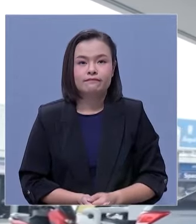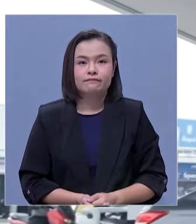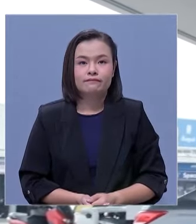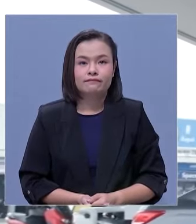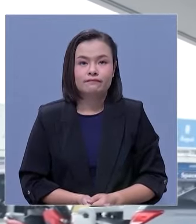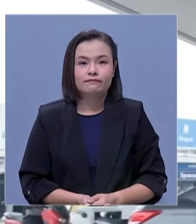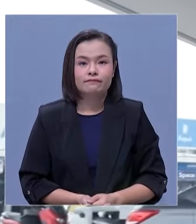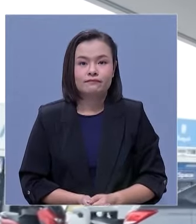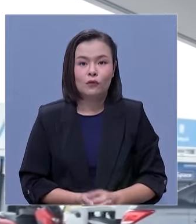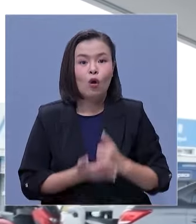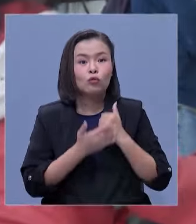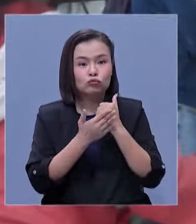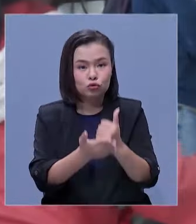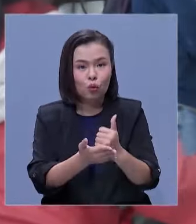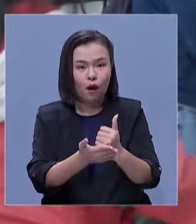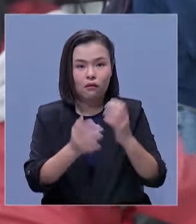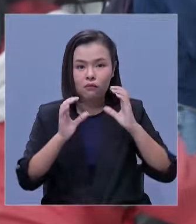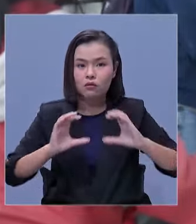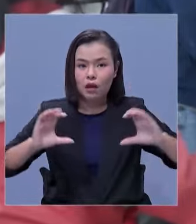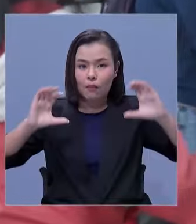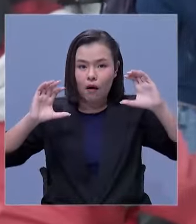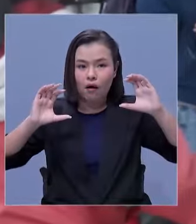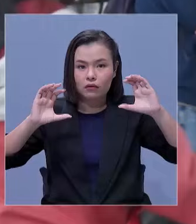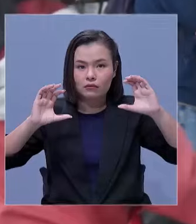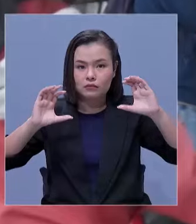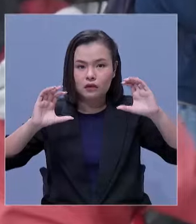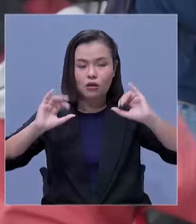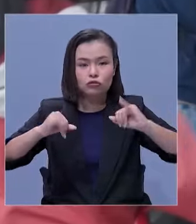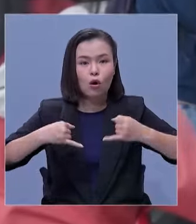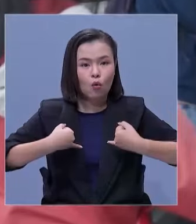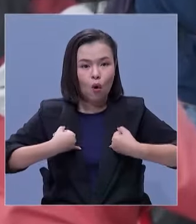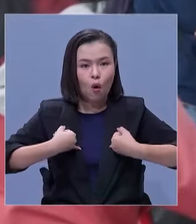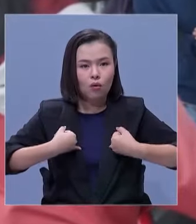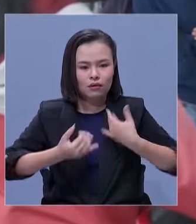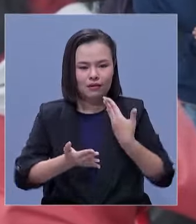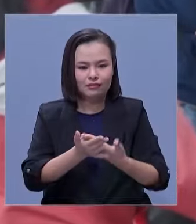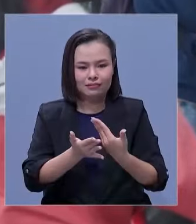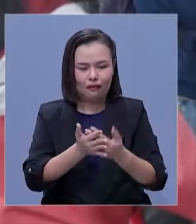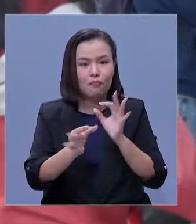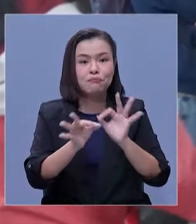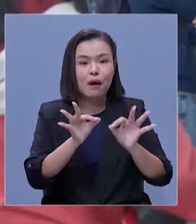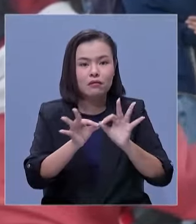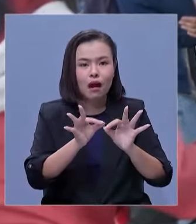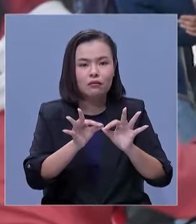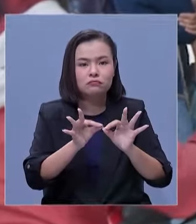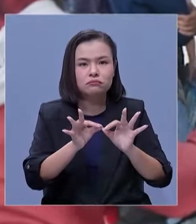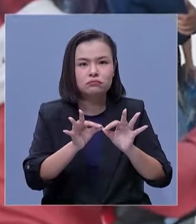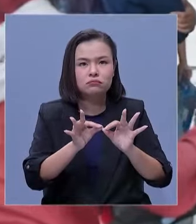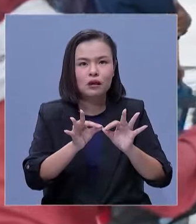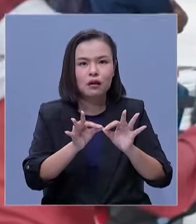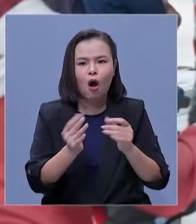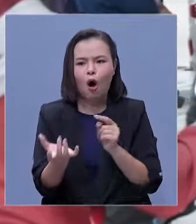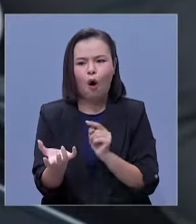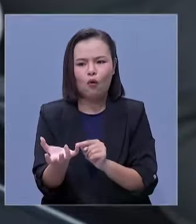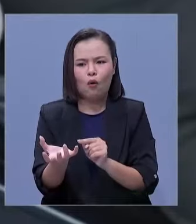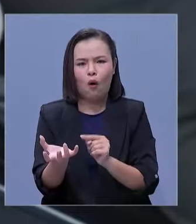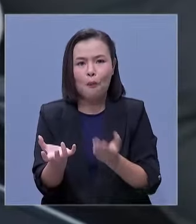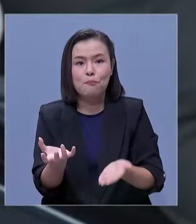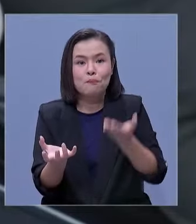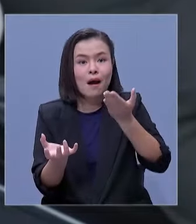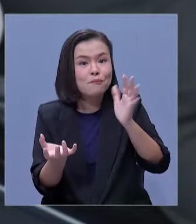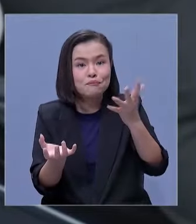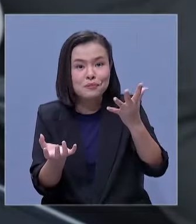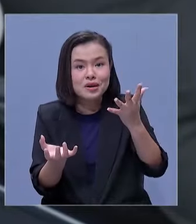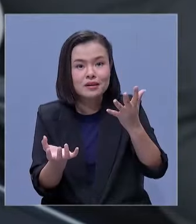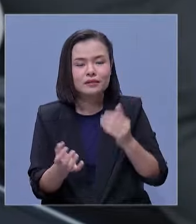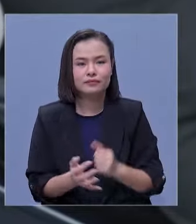หากว่ามีการช่วยเหลือจากทางรัฐบาลนะครับจะทำให้ผู้ประกอบการมีต้นทุนลดลงไม่ต้องผลักภาระไปที่ราคาสินค้าและที่